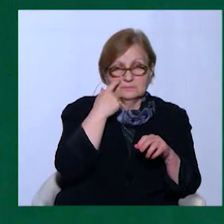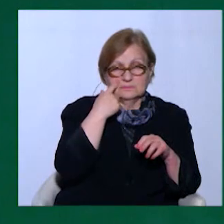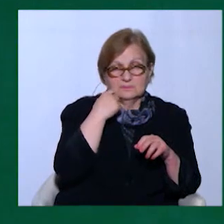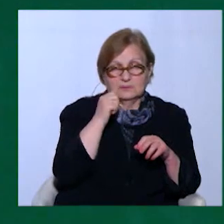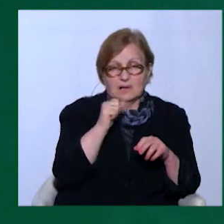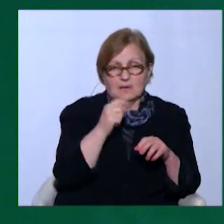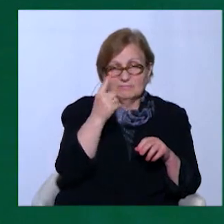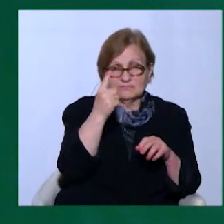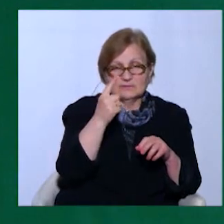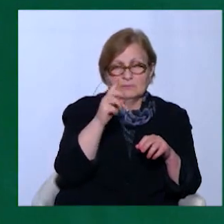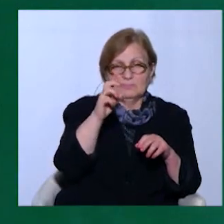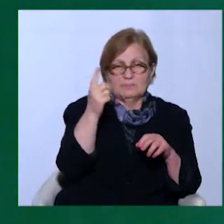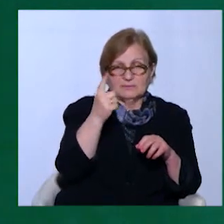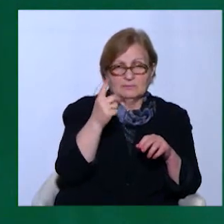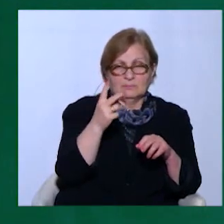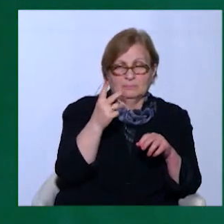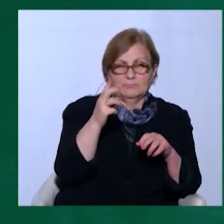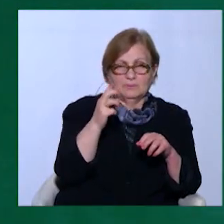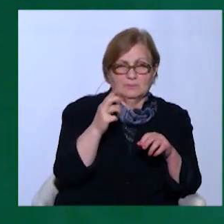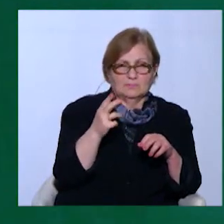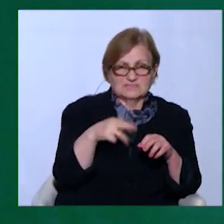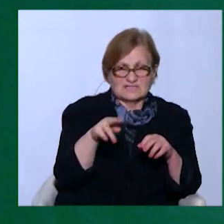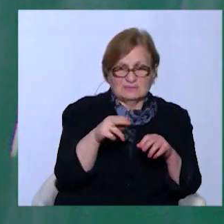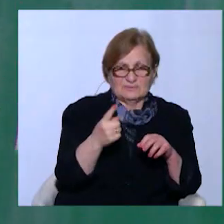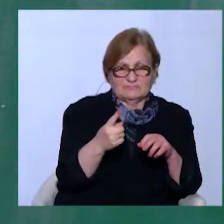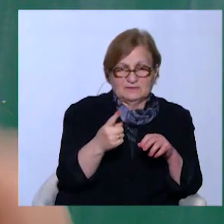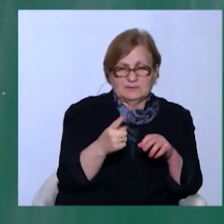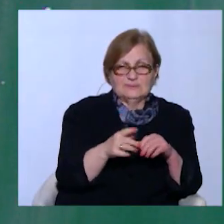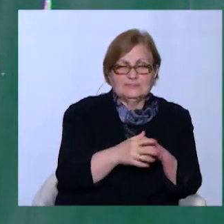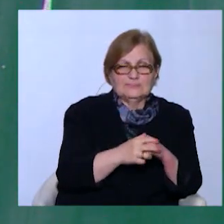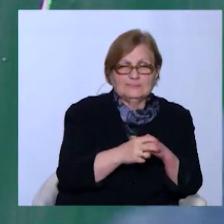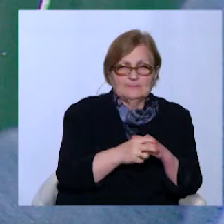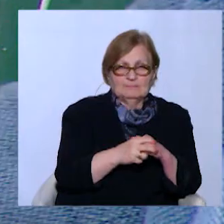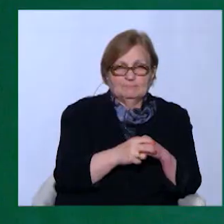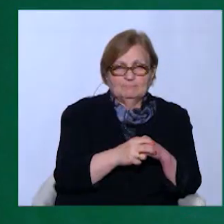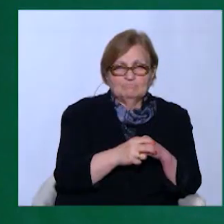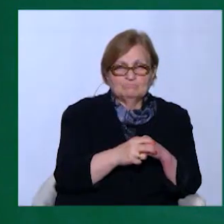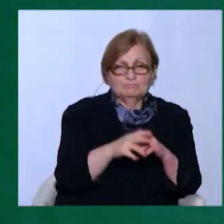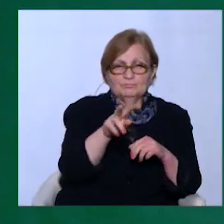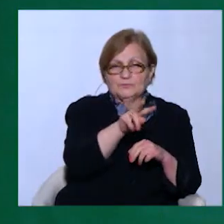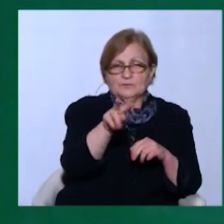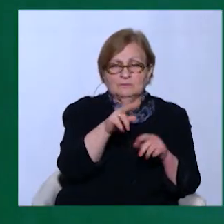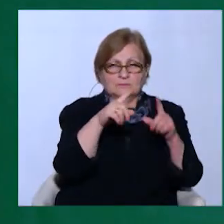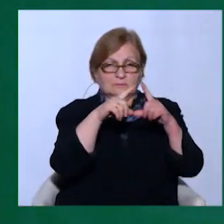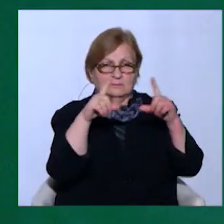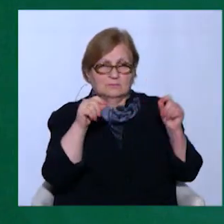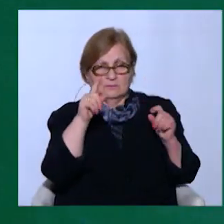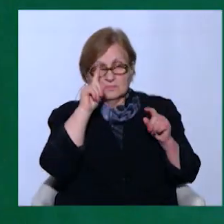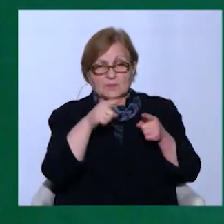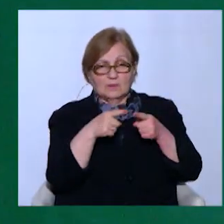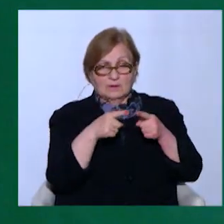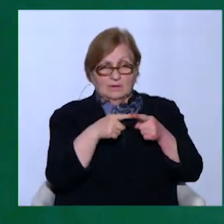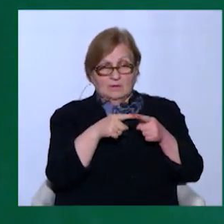A პირველი, B პირველი, D პირველი. B პირველი, D პირველი. ახლა შეხედეთ ამ ორ სამკუთხედს, ვიცით რომ კუთხე